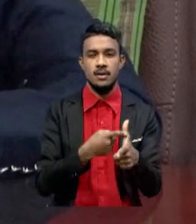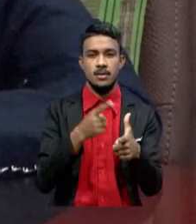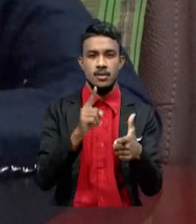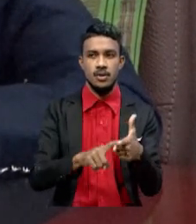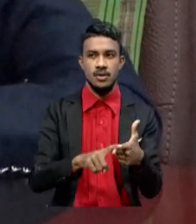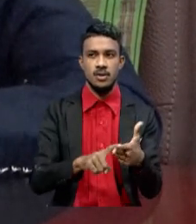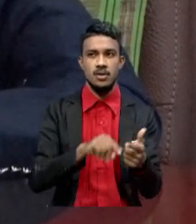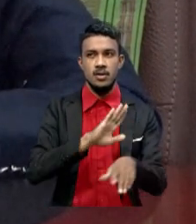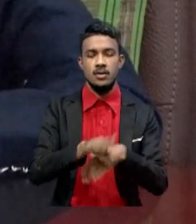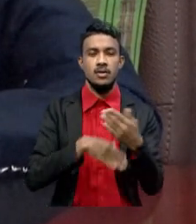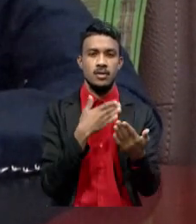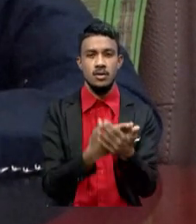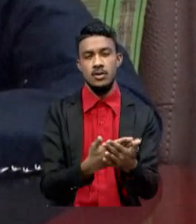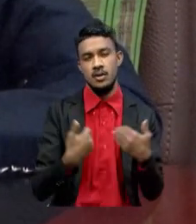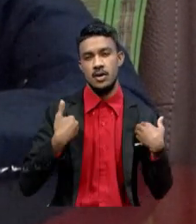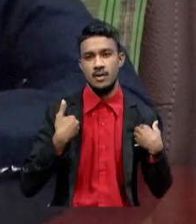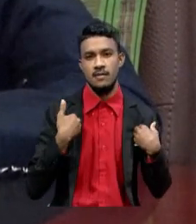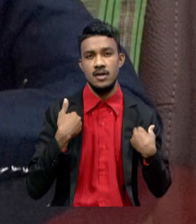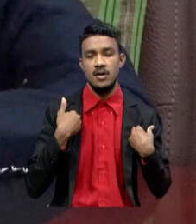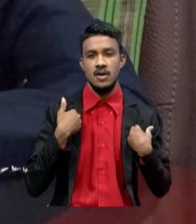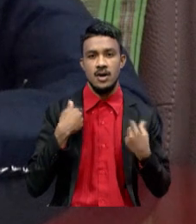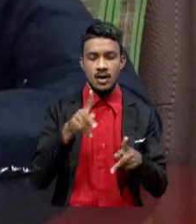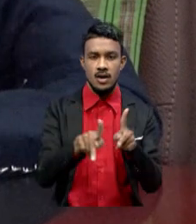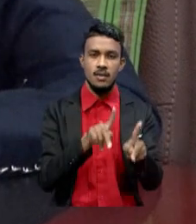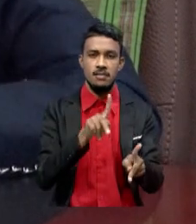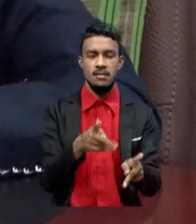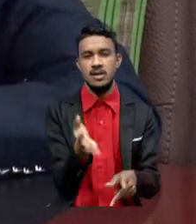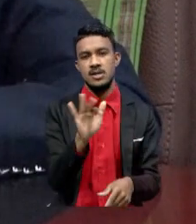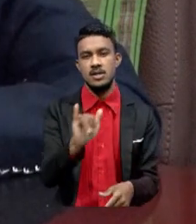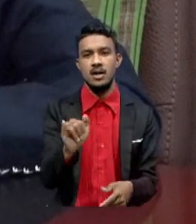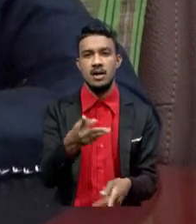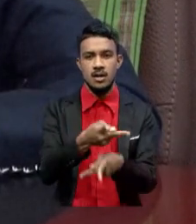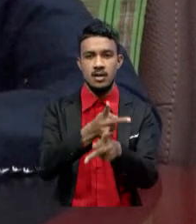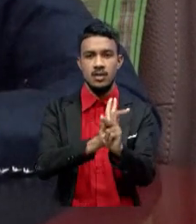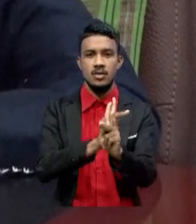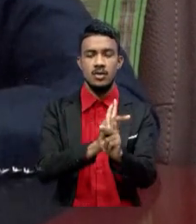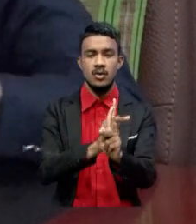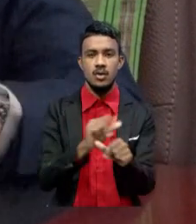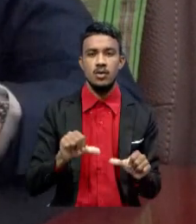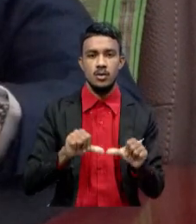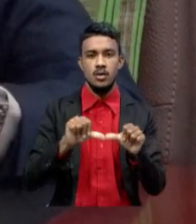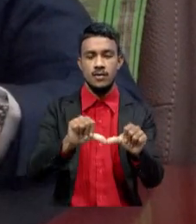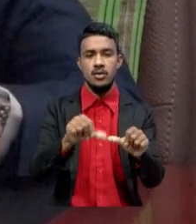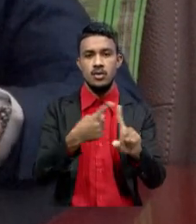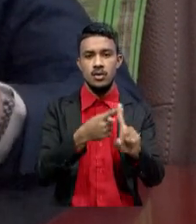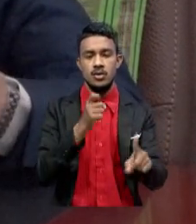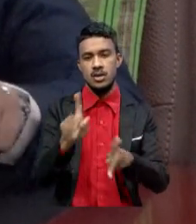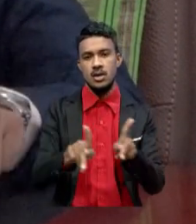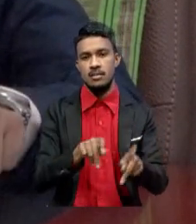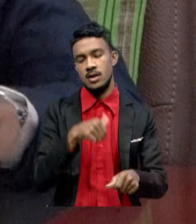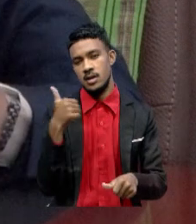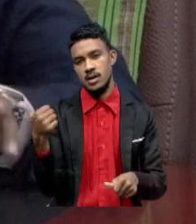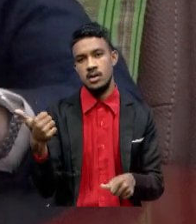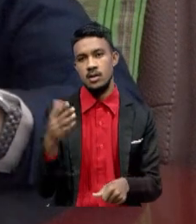Sasan sira dalam rumah empresario sira aluga tutan fani husi ema ida depois ema